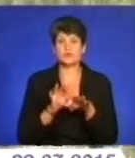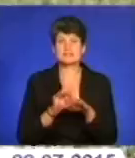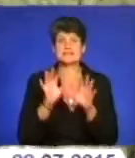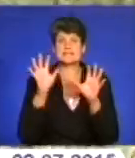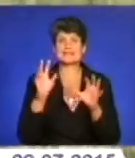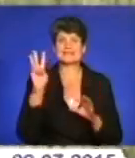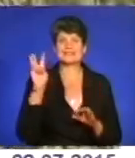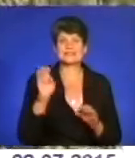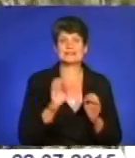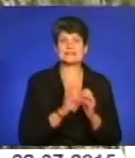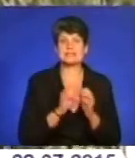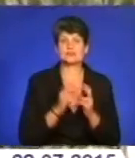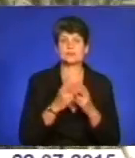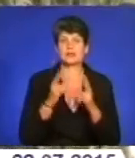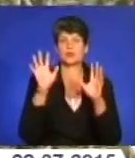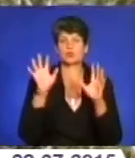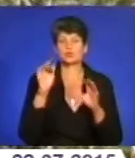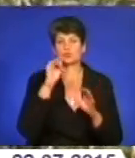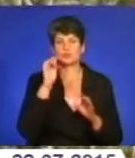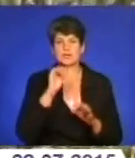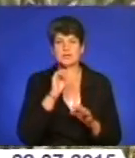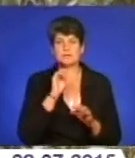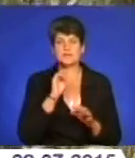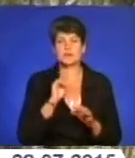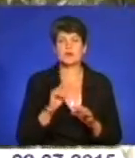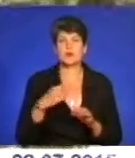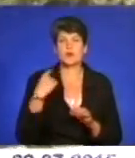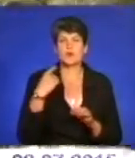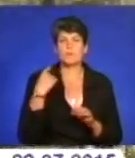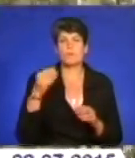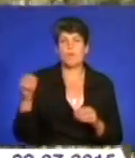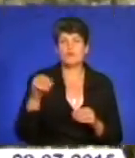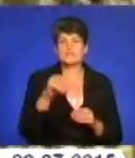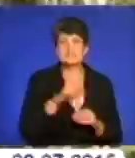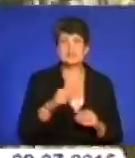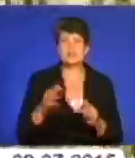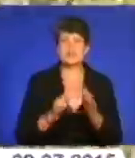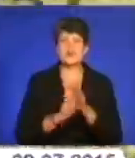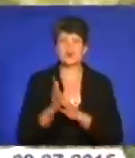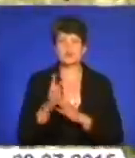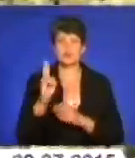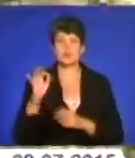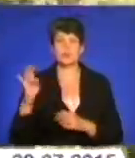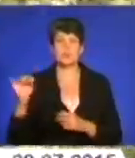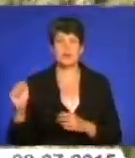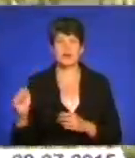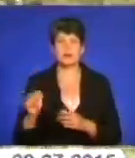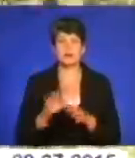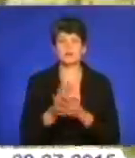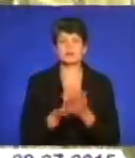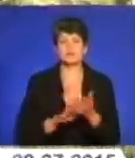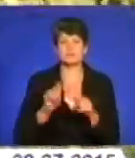статтею 310 Кримінального кодексу України – посів або вирощування снодійного маку чи конопель. Тривають слідчі